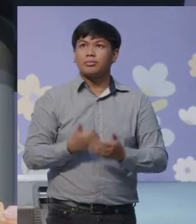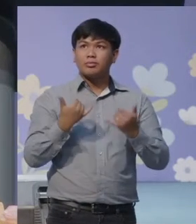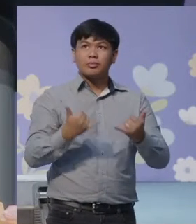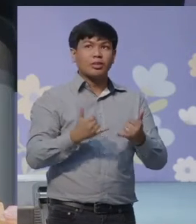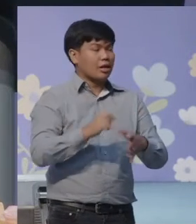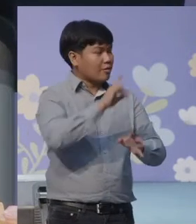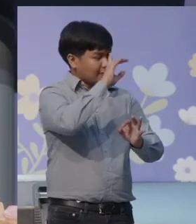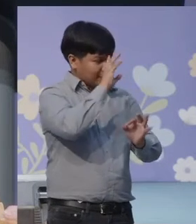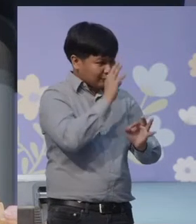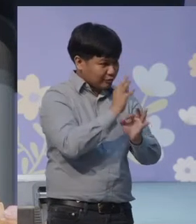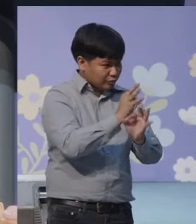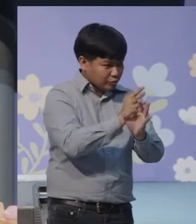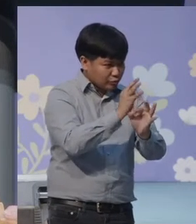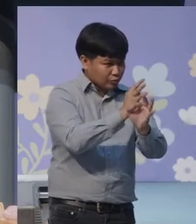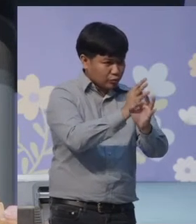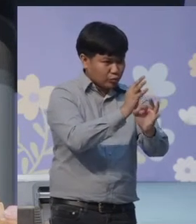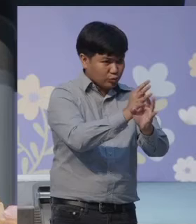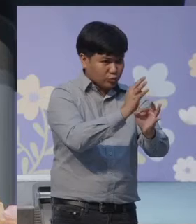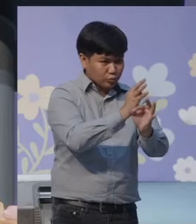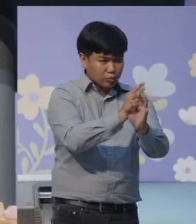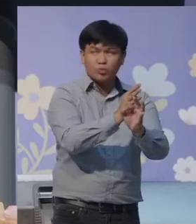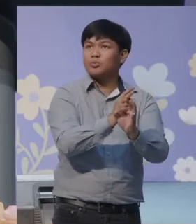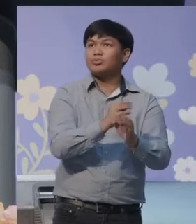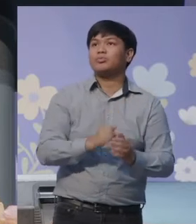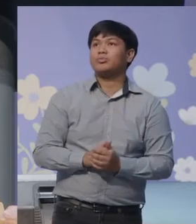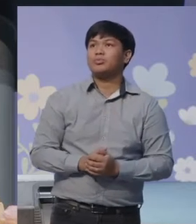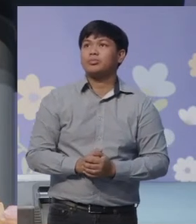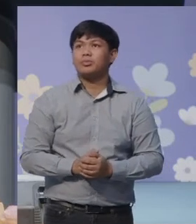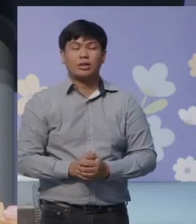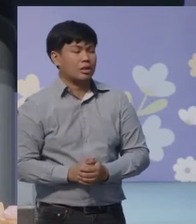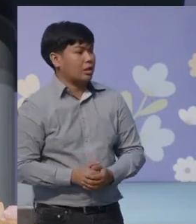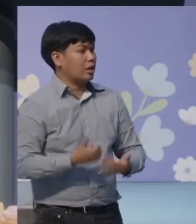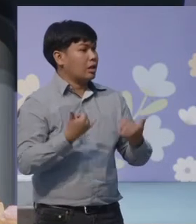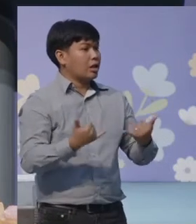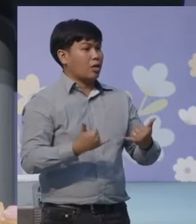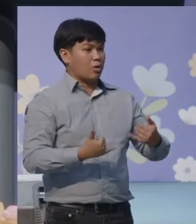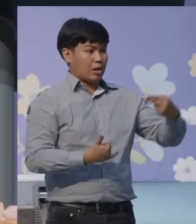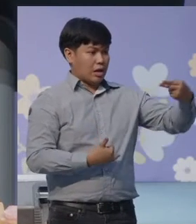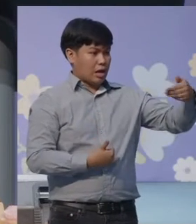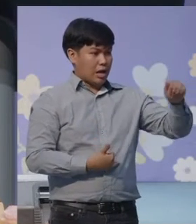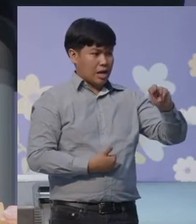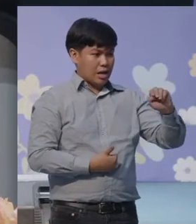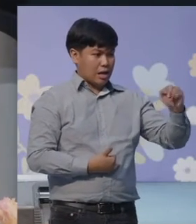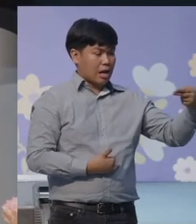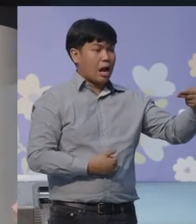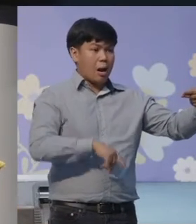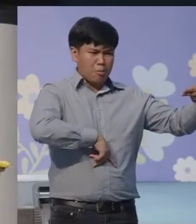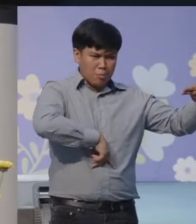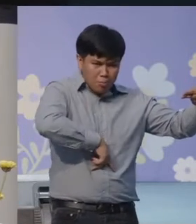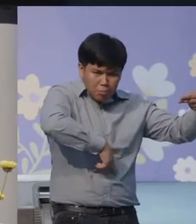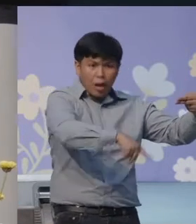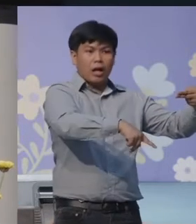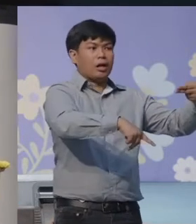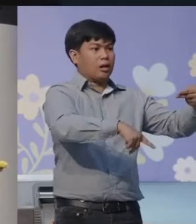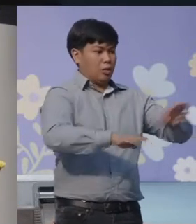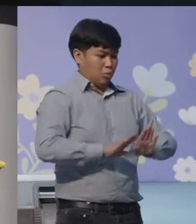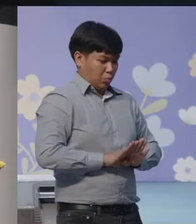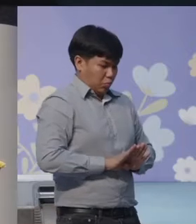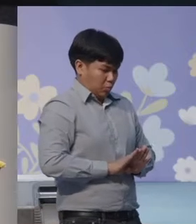na mananampalataya. Sa madaling sabi, nabuntis na si Hana. Nanganak na.